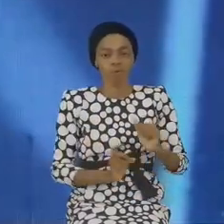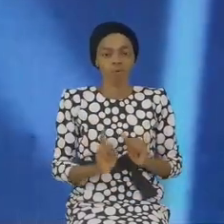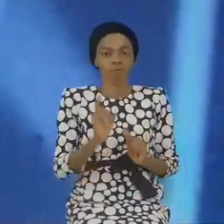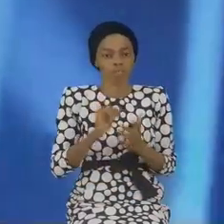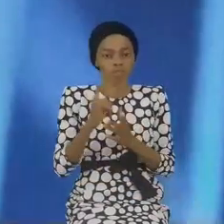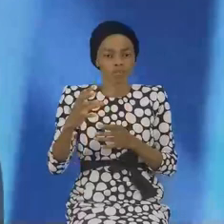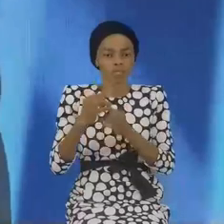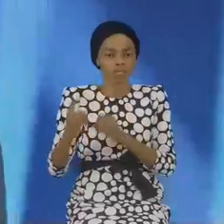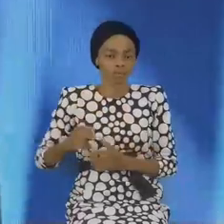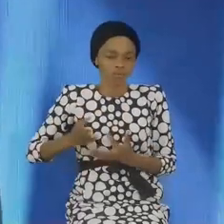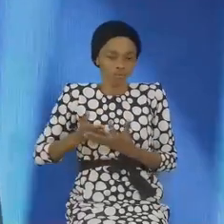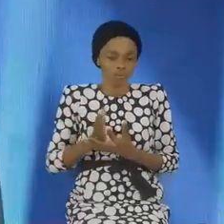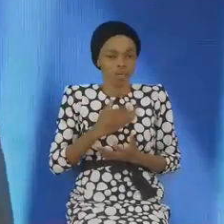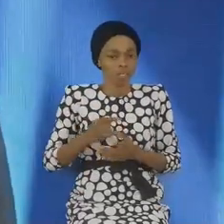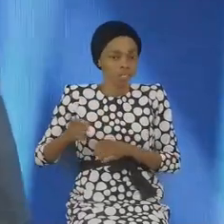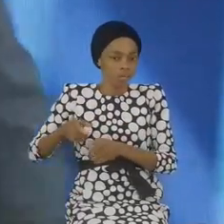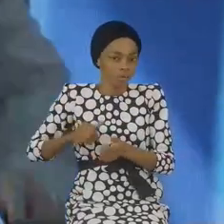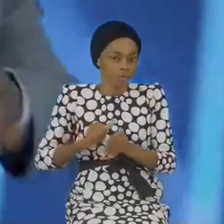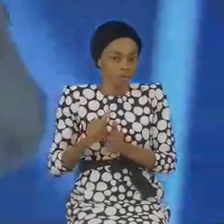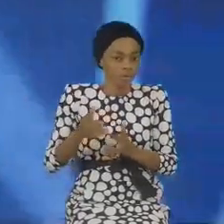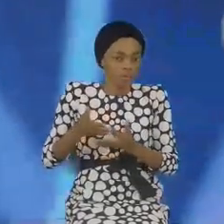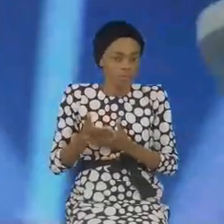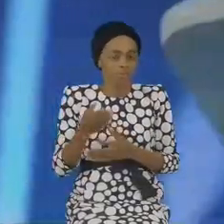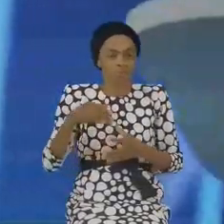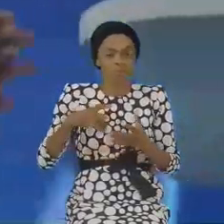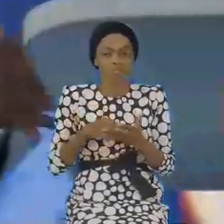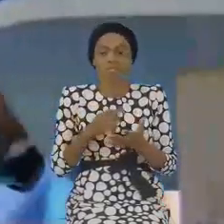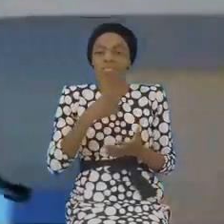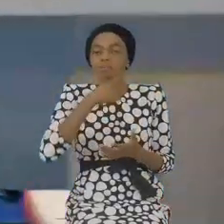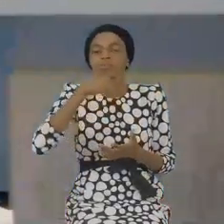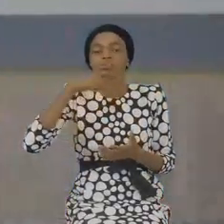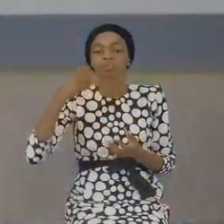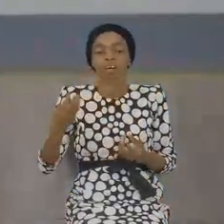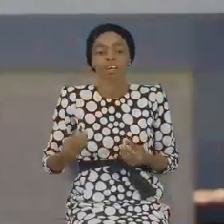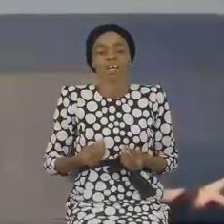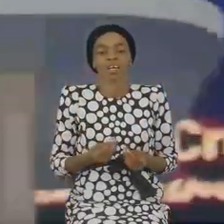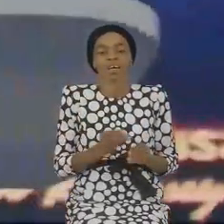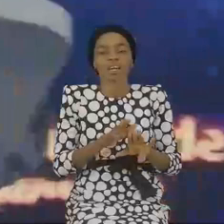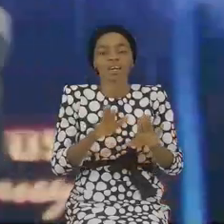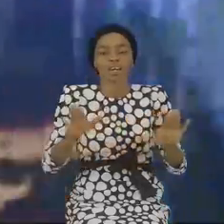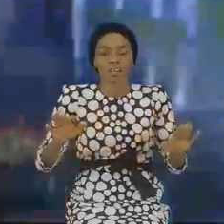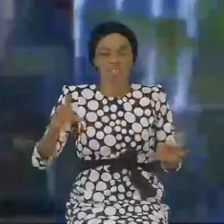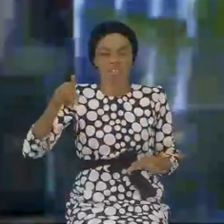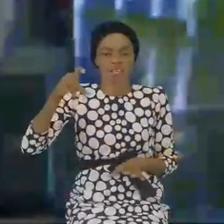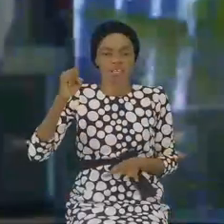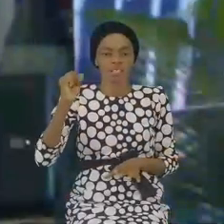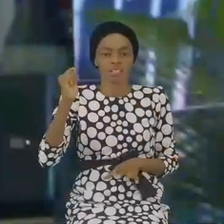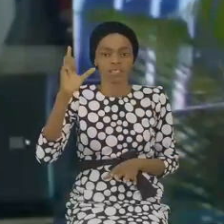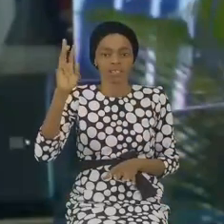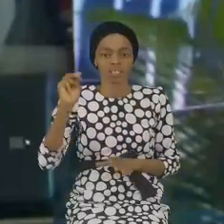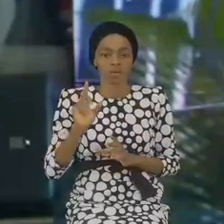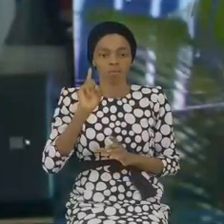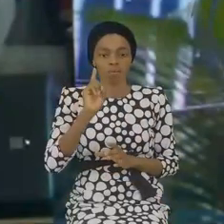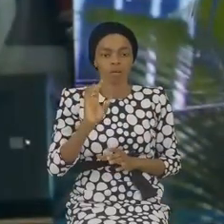ce désert, cette terre aride. Voyons Psaume 106,